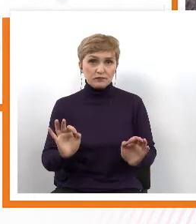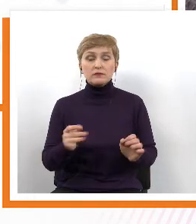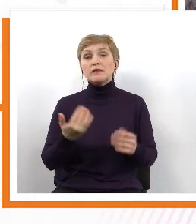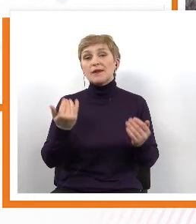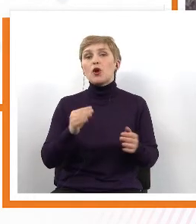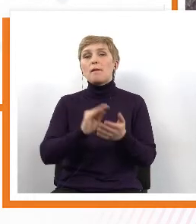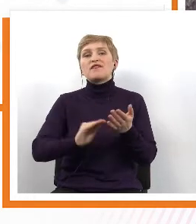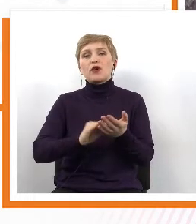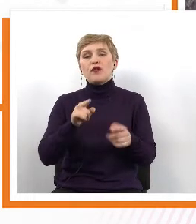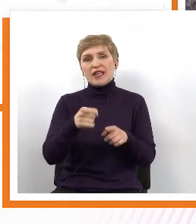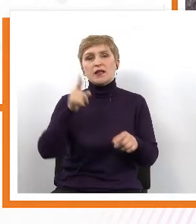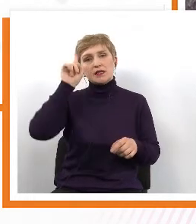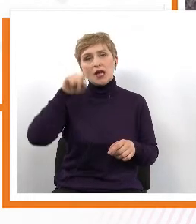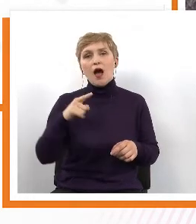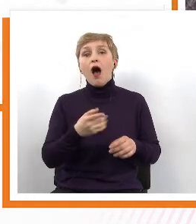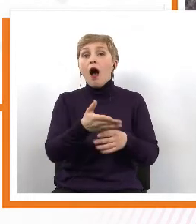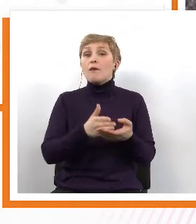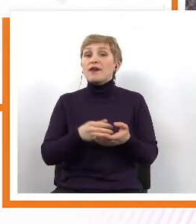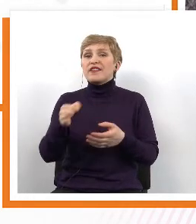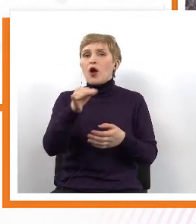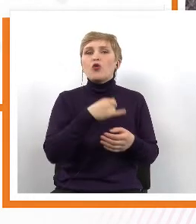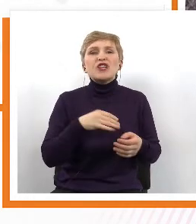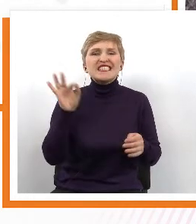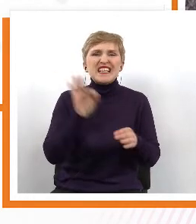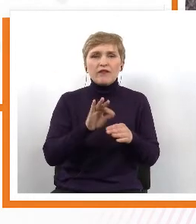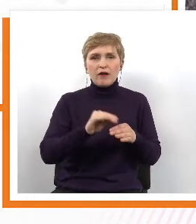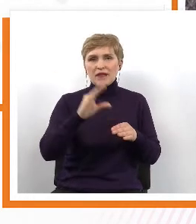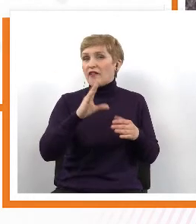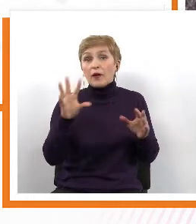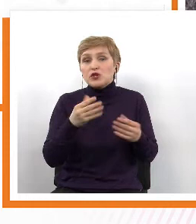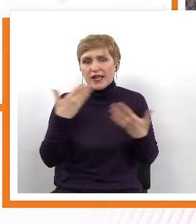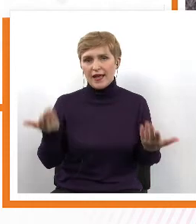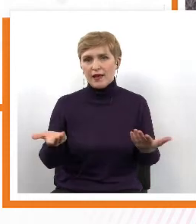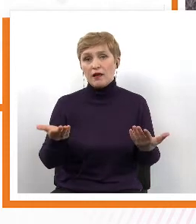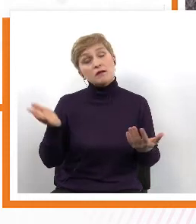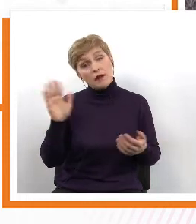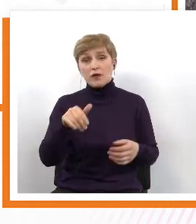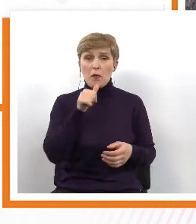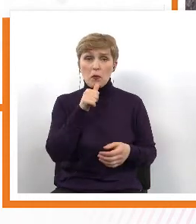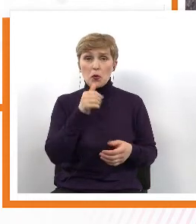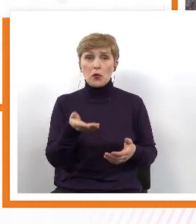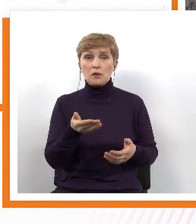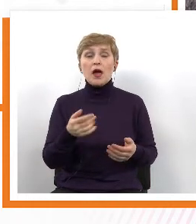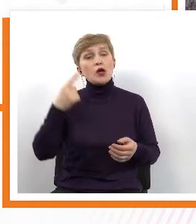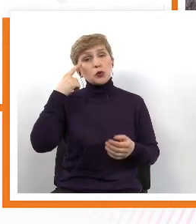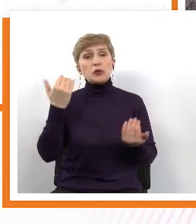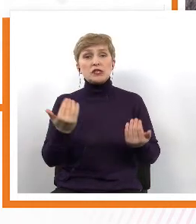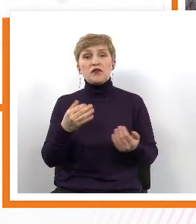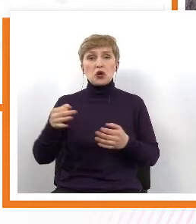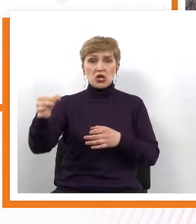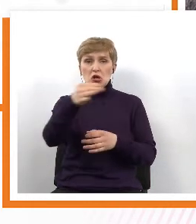знаете, у нас в половине регионов целевых капиталов нет вообще. Давайте попробуем. Я думаю, что сегодня